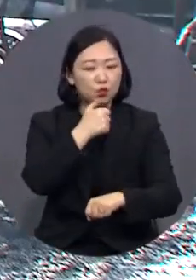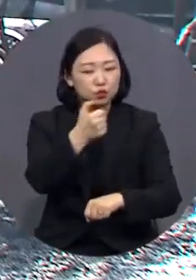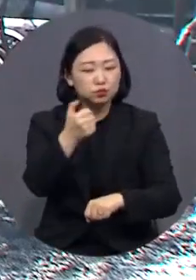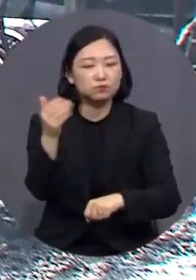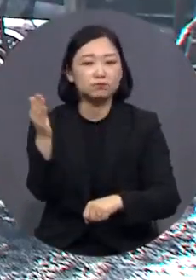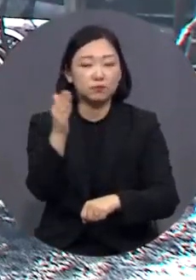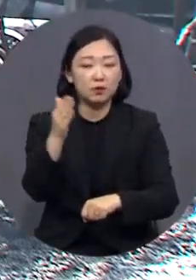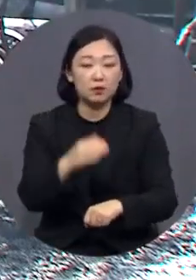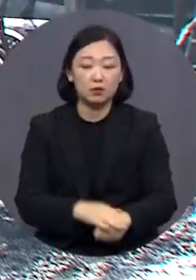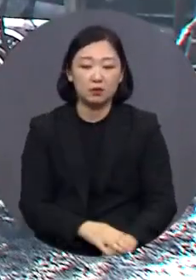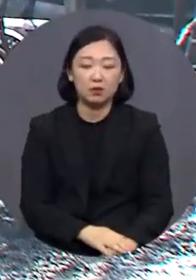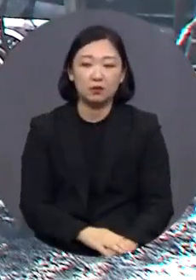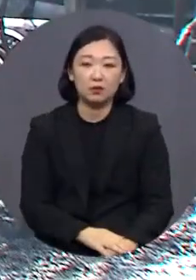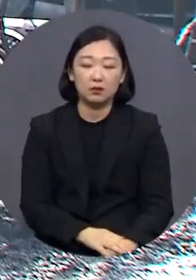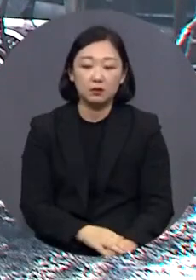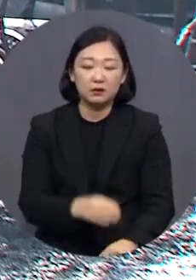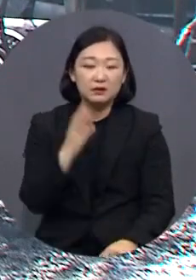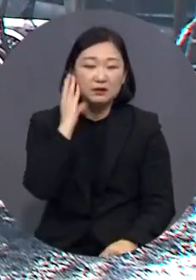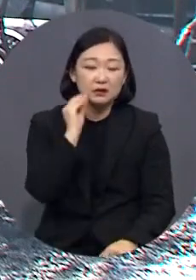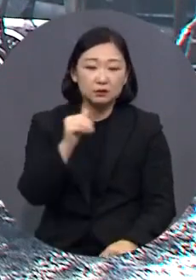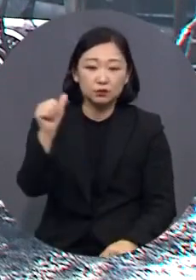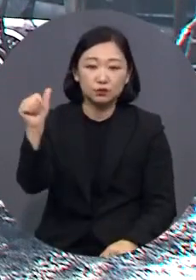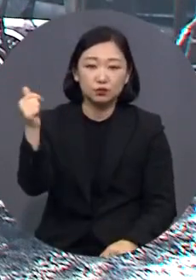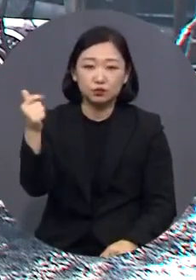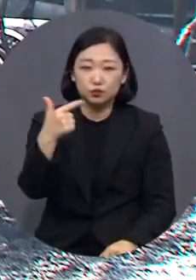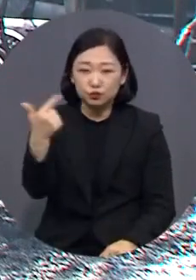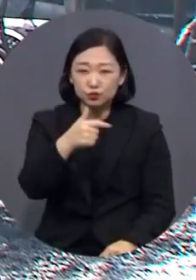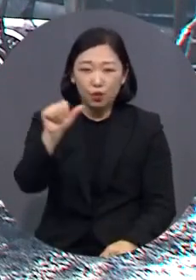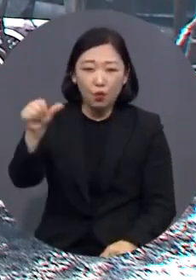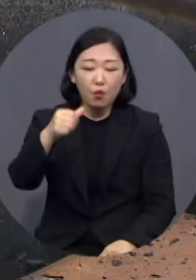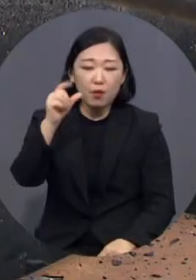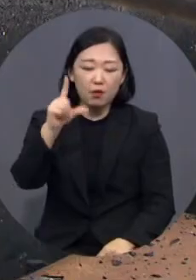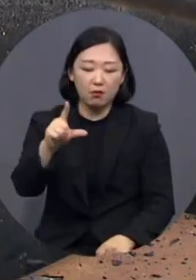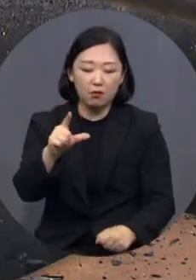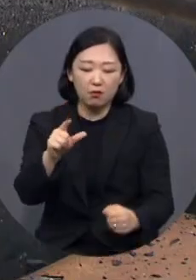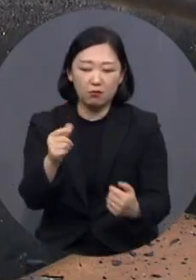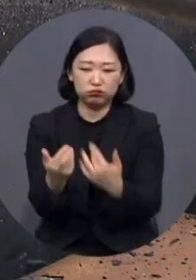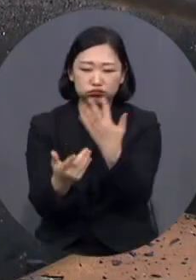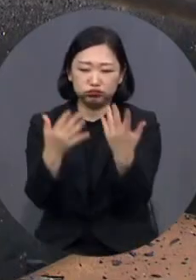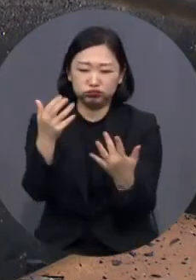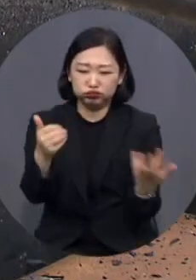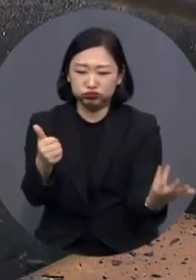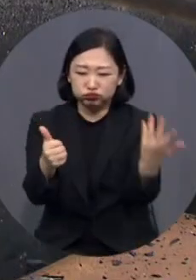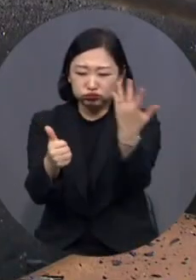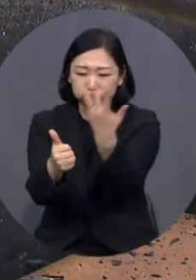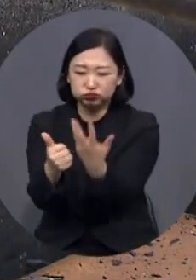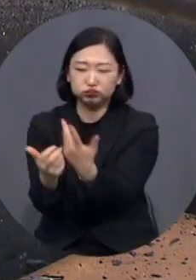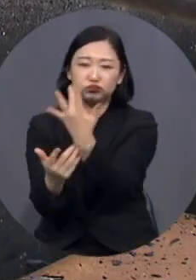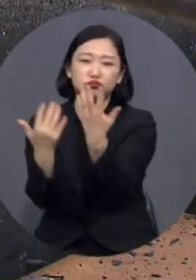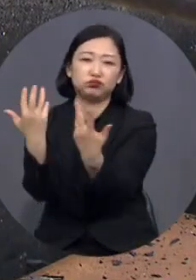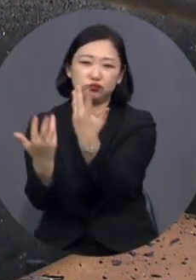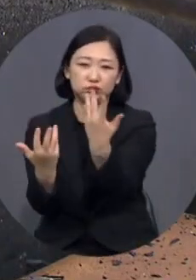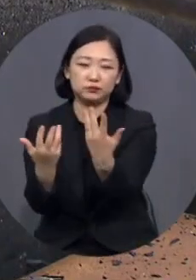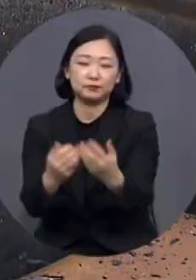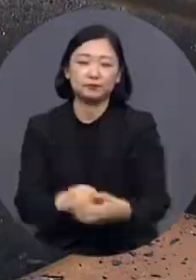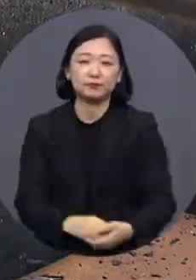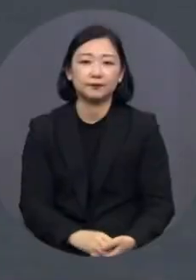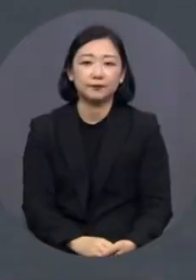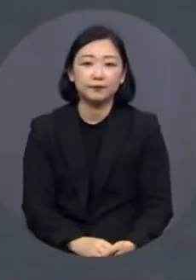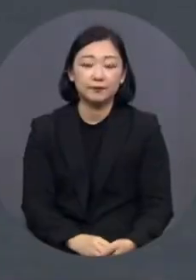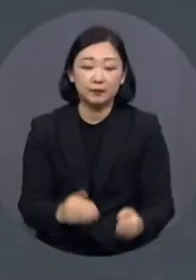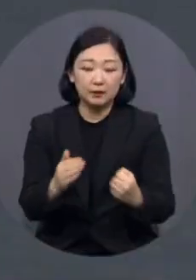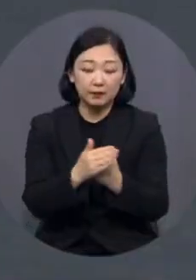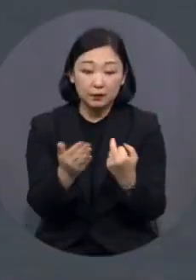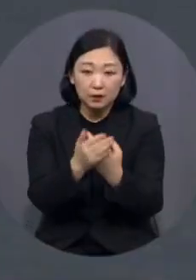불이 비닐하우스 안에 있던 등유 6,500리터에 옮겨 붙으면서 유해가스가 광범위하게 퍼졌습니다. 이